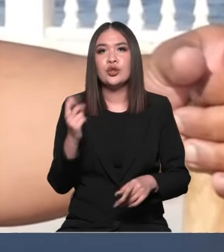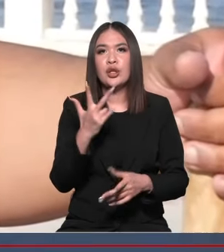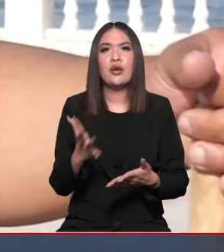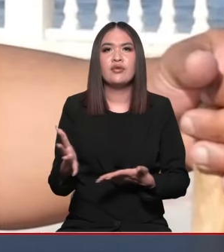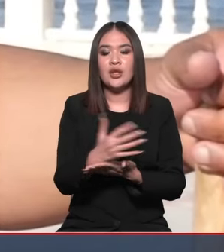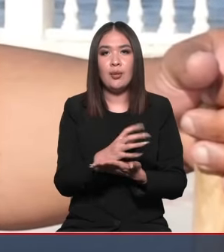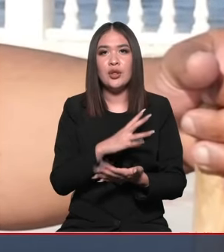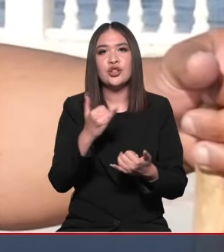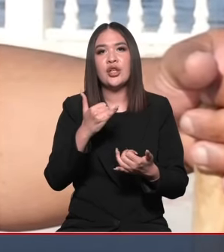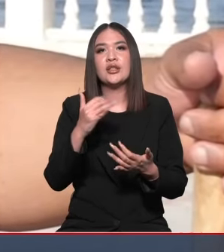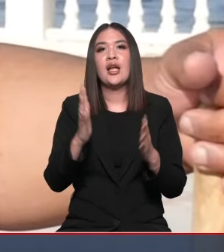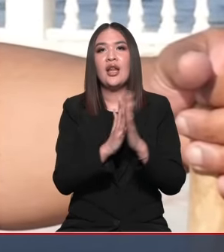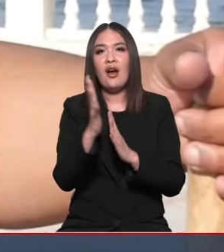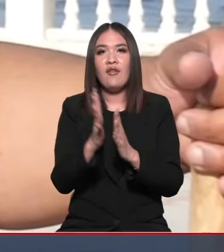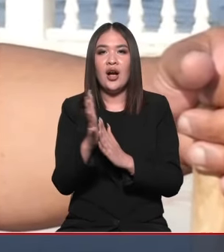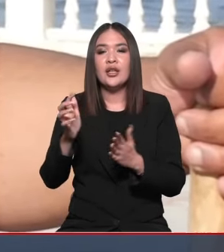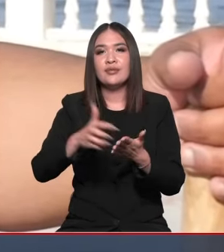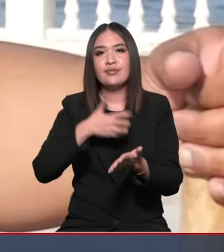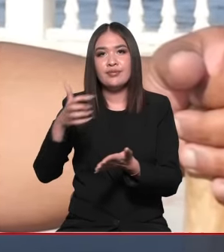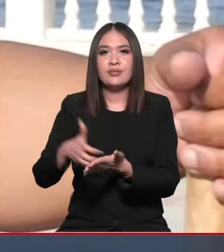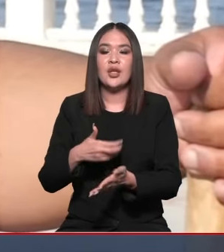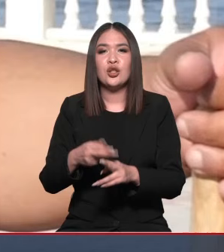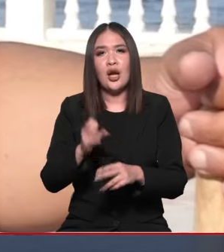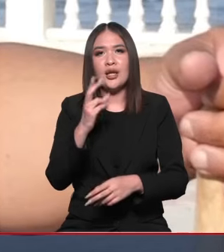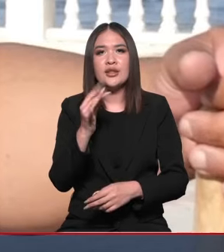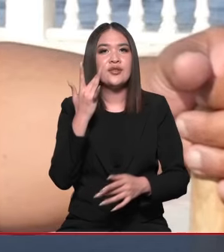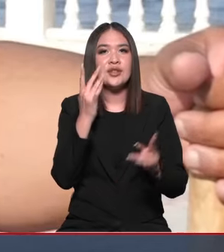Теперь вот траву убираем. Эти акции должны быть регулярными.